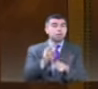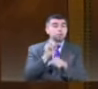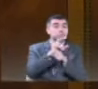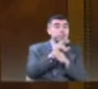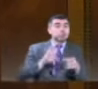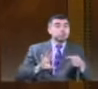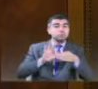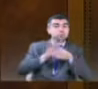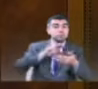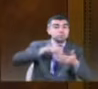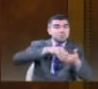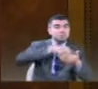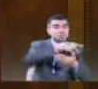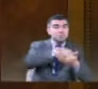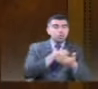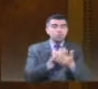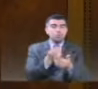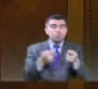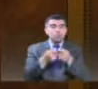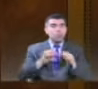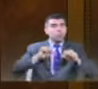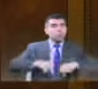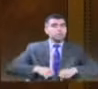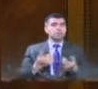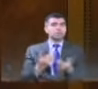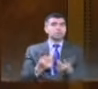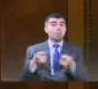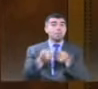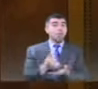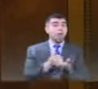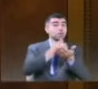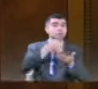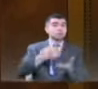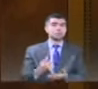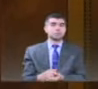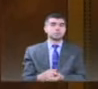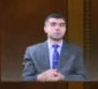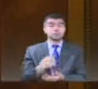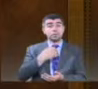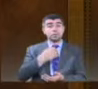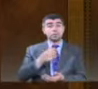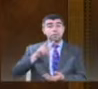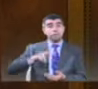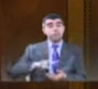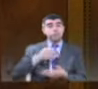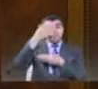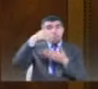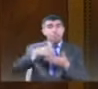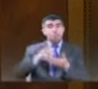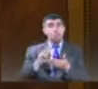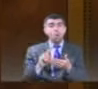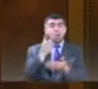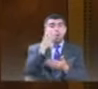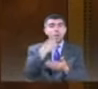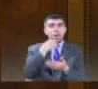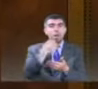الاتفاقيات لتفعيل هذه الزيارات. صحيح على أنه المغرب أول بلد عربي وإفريقي